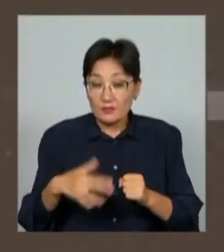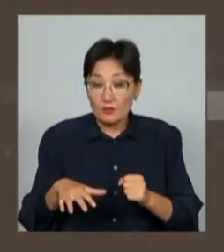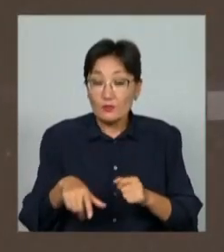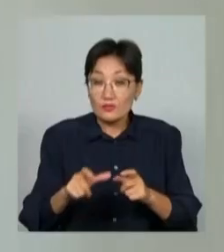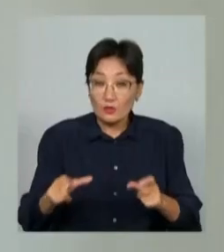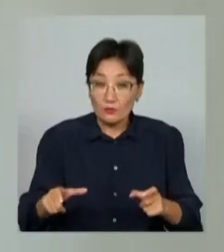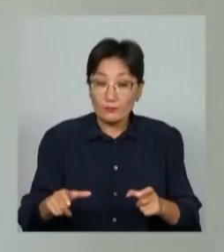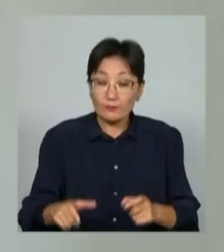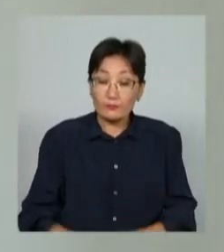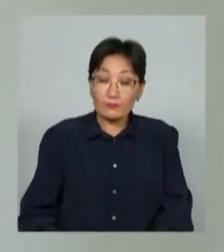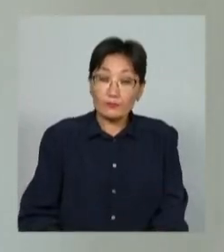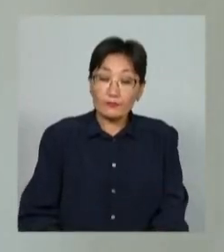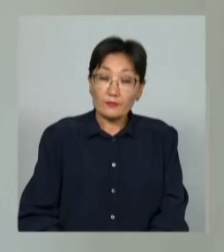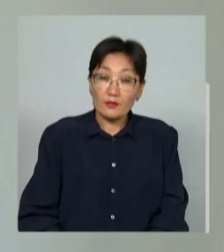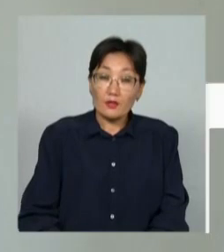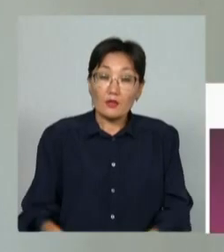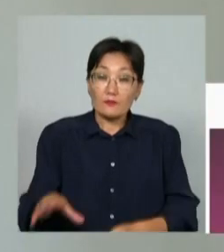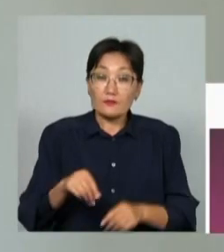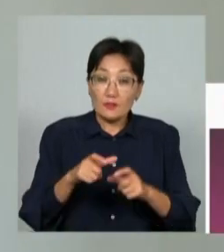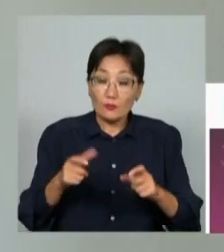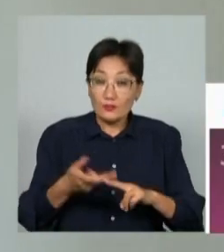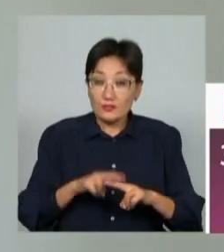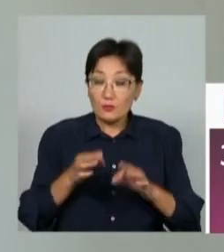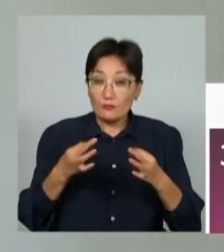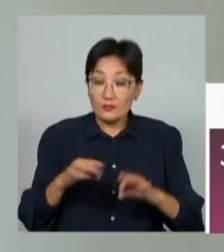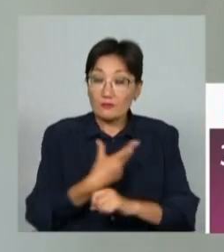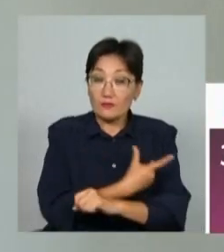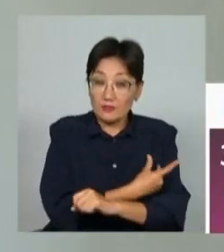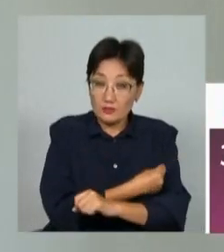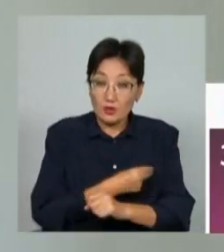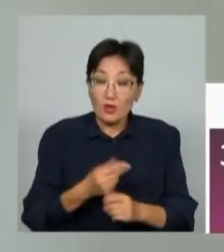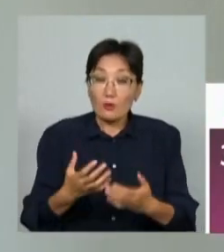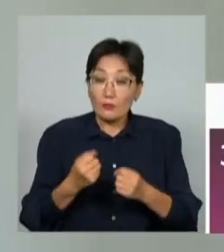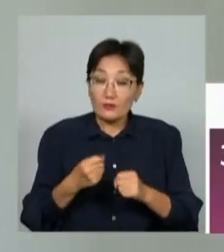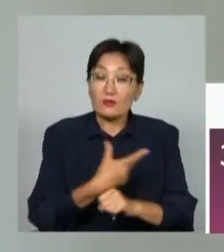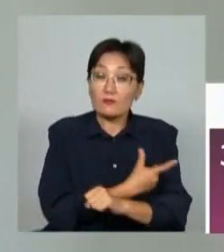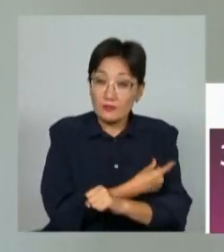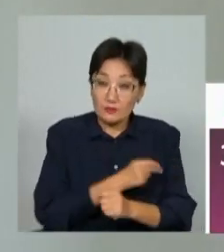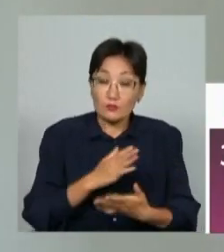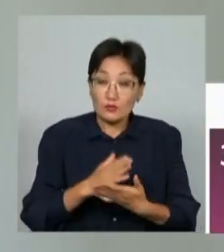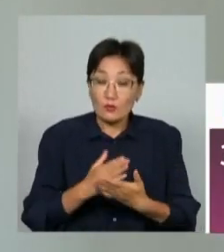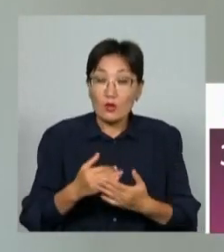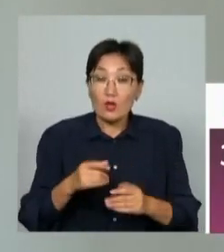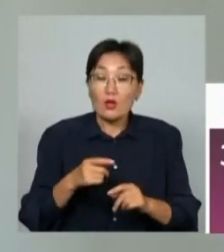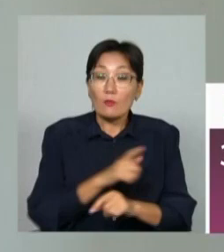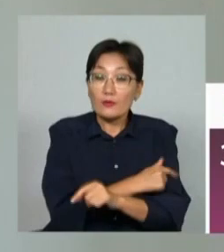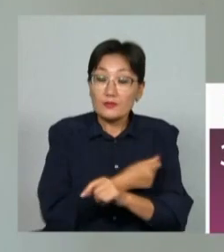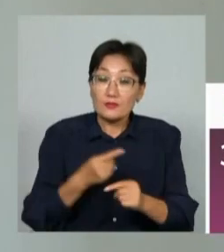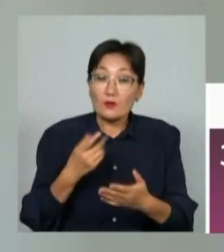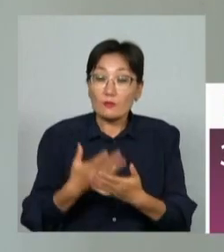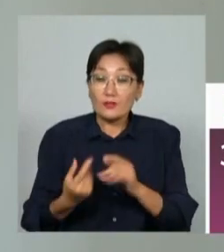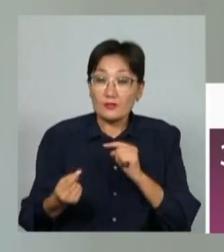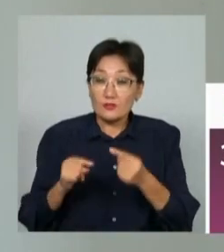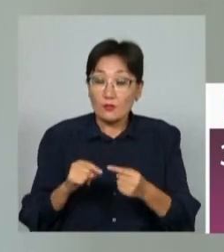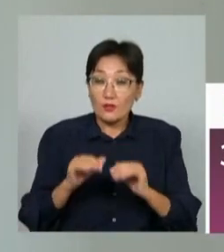сельчан. «Все сельчане, которым разрешено вакцинироваться, получили антиковидный укол. Медотводникам и